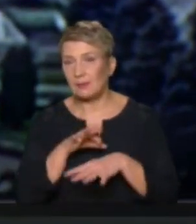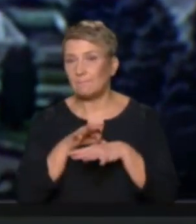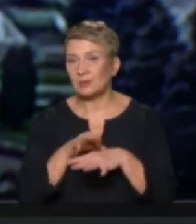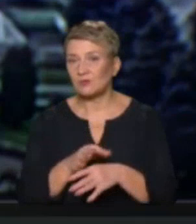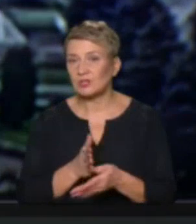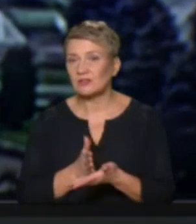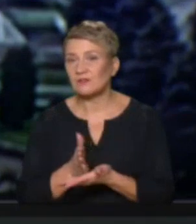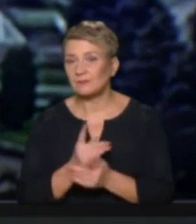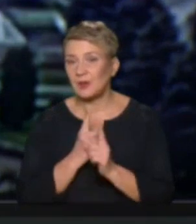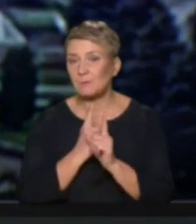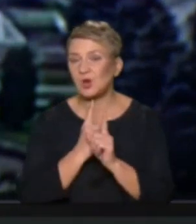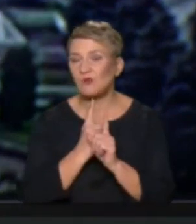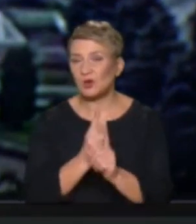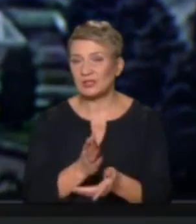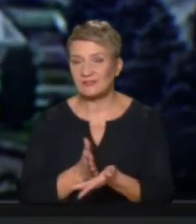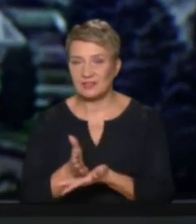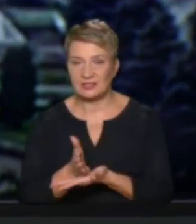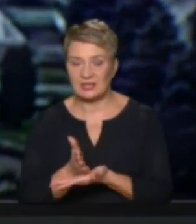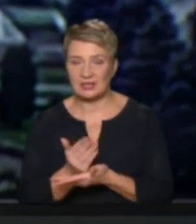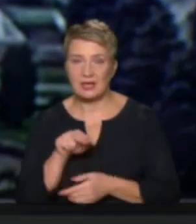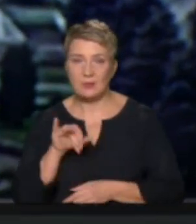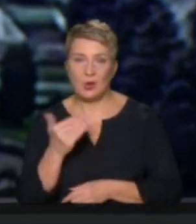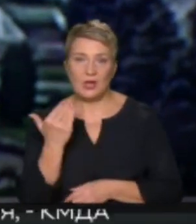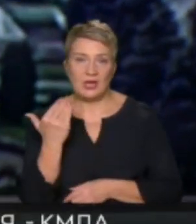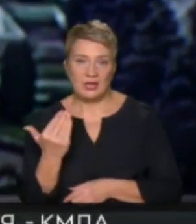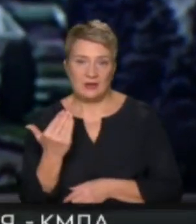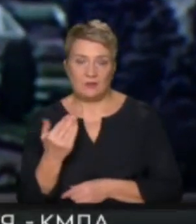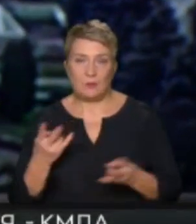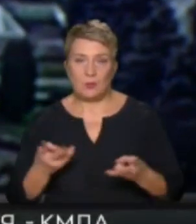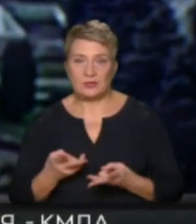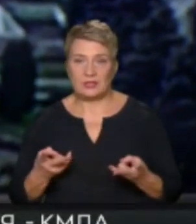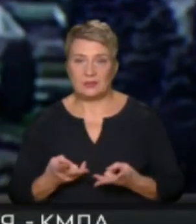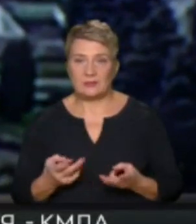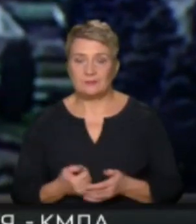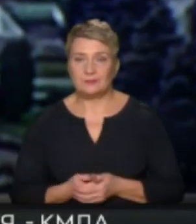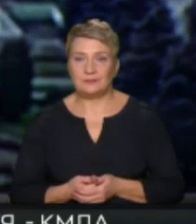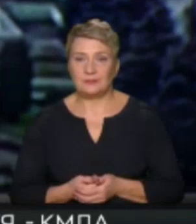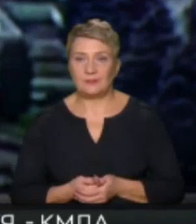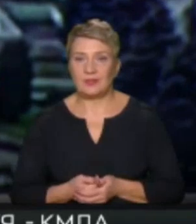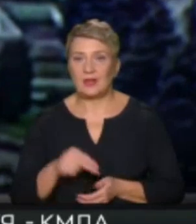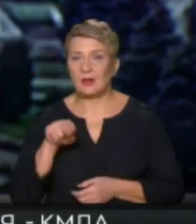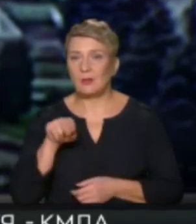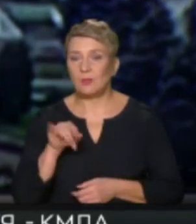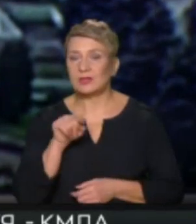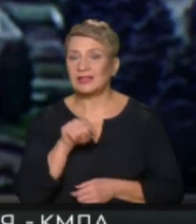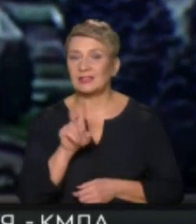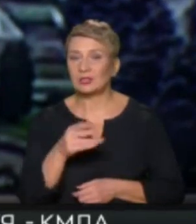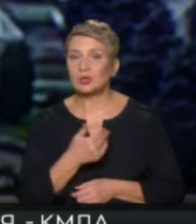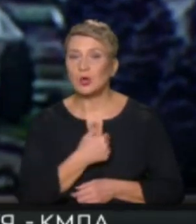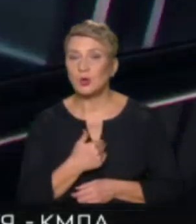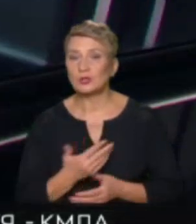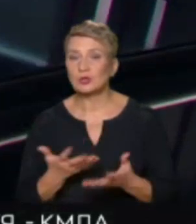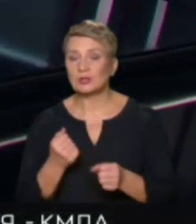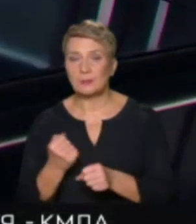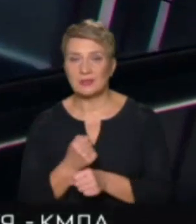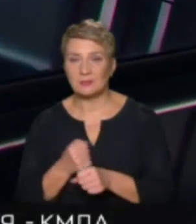ветерана по його... Скільки отримує помічник? Я думаю, це для тих, хто хоче отримати роботу